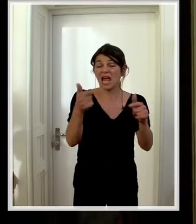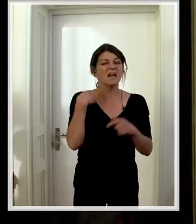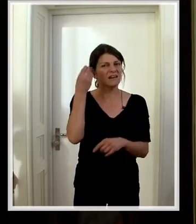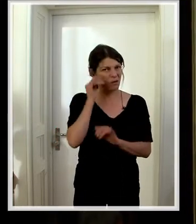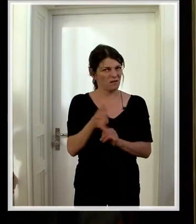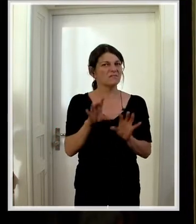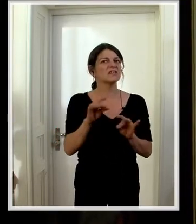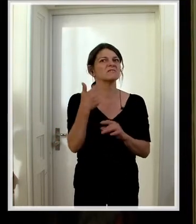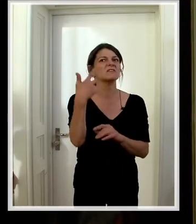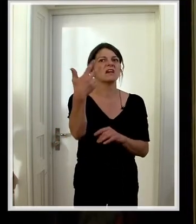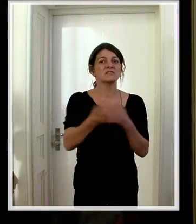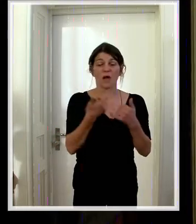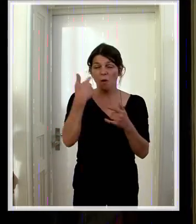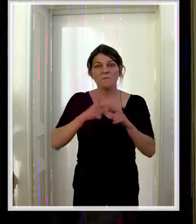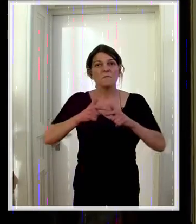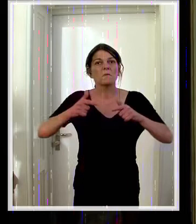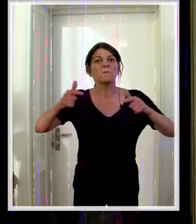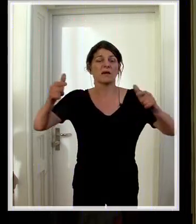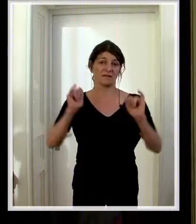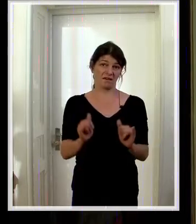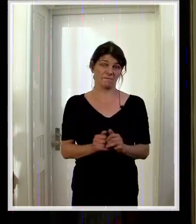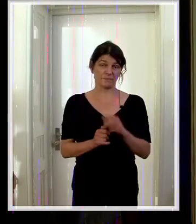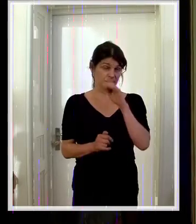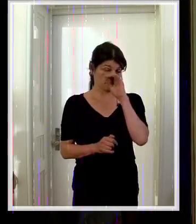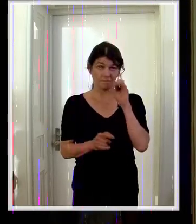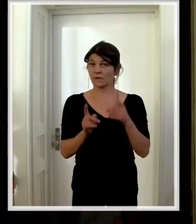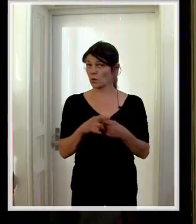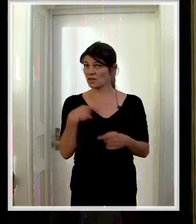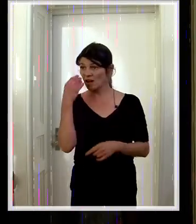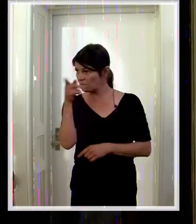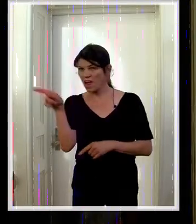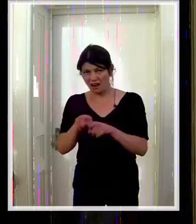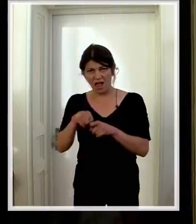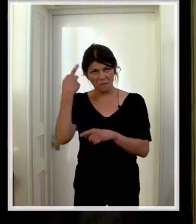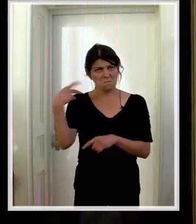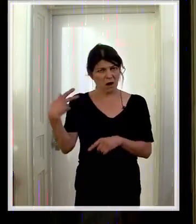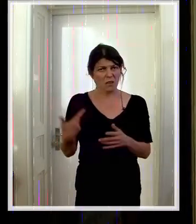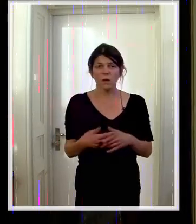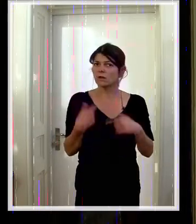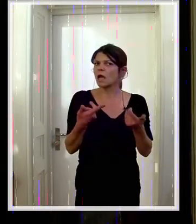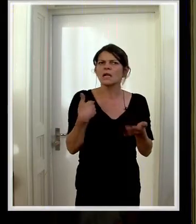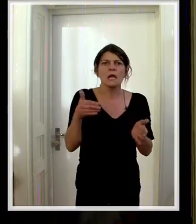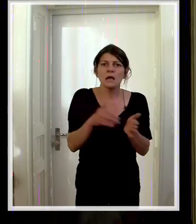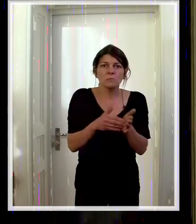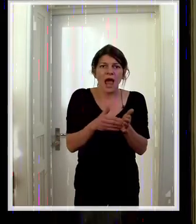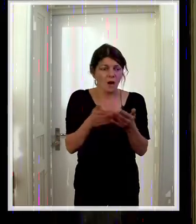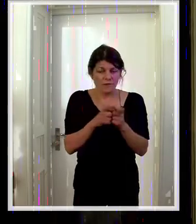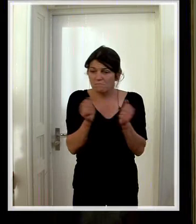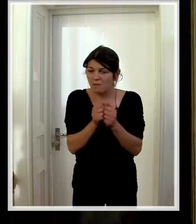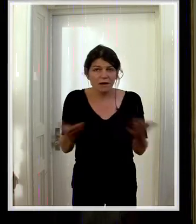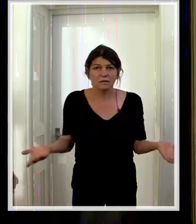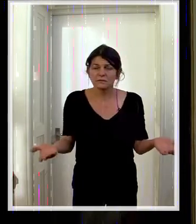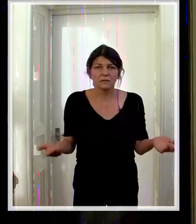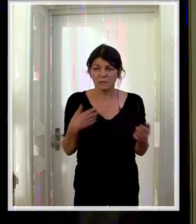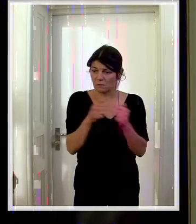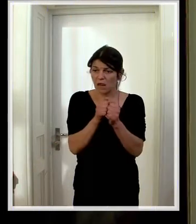10, 20, 30 Jahren noch weiter wachsen würden, und ich glaube, das glauben wir auch daran, dann brauchen wir Kapazität. Und wir brauchen Kapazität